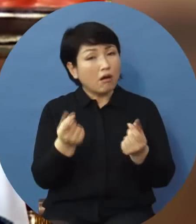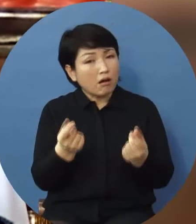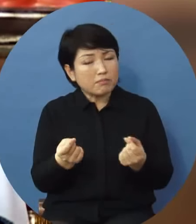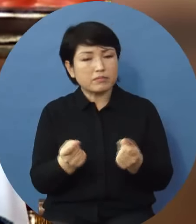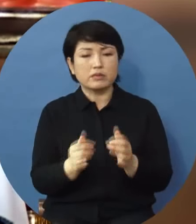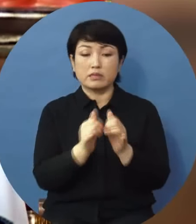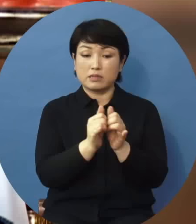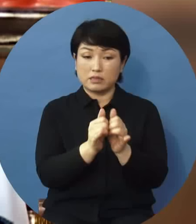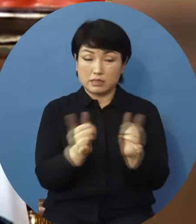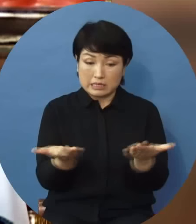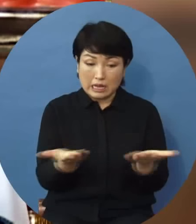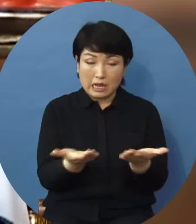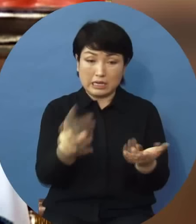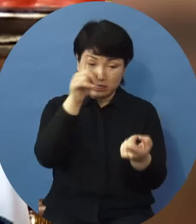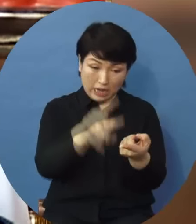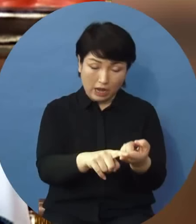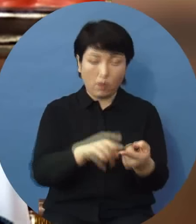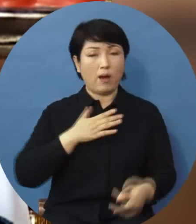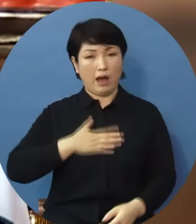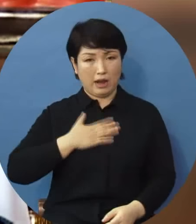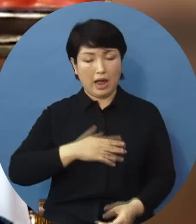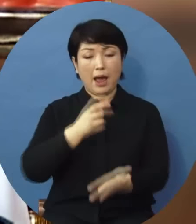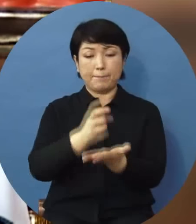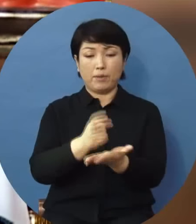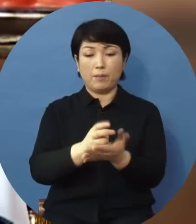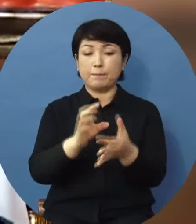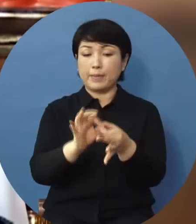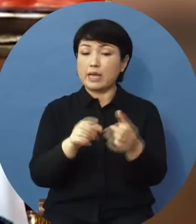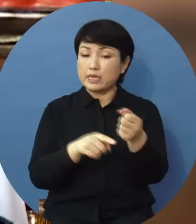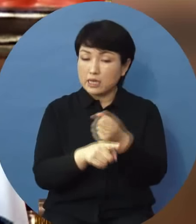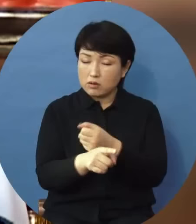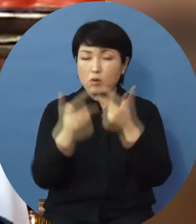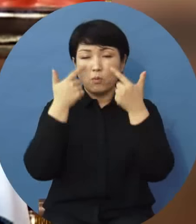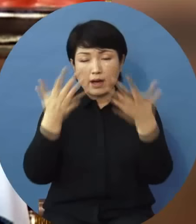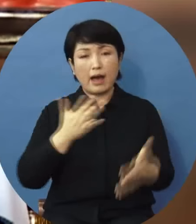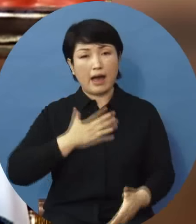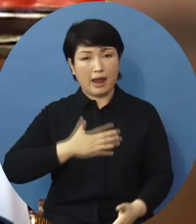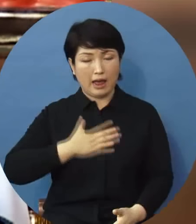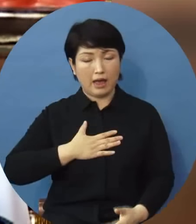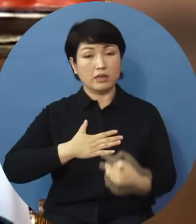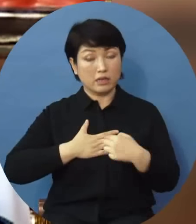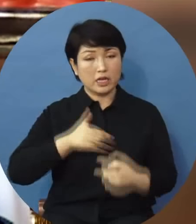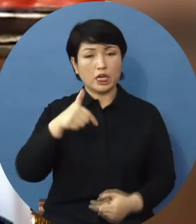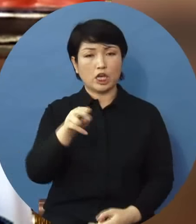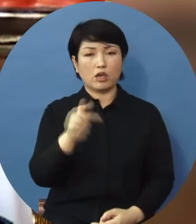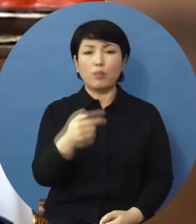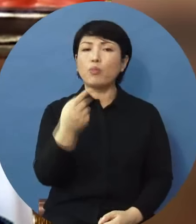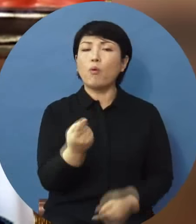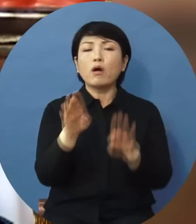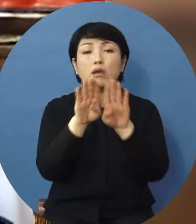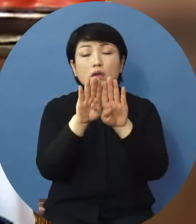이렇게 사실을 사실대로 알아차리는 것, 법의 이치를 확연히 알아차리는 것, 이 견도가